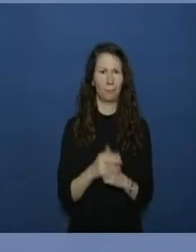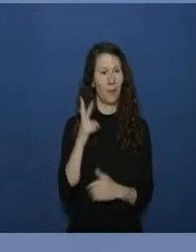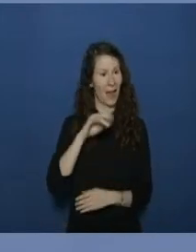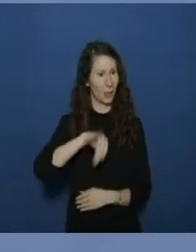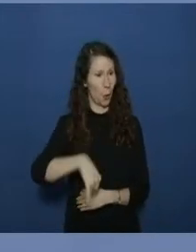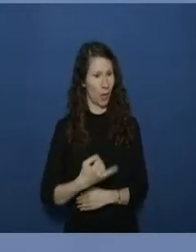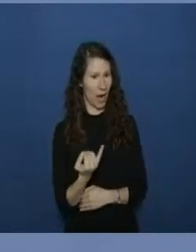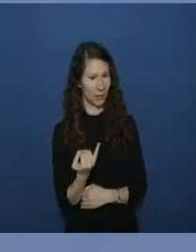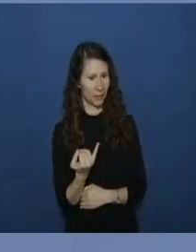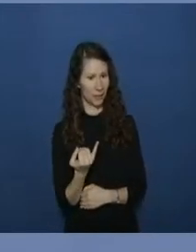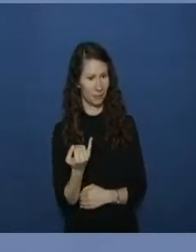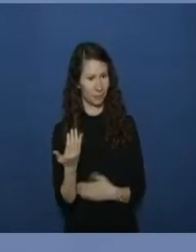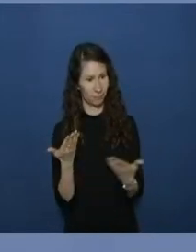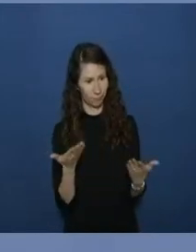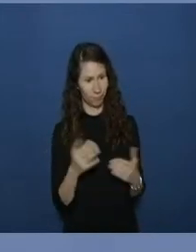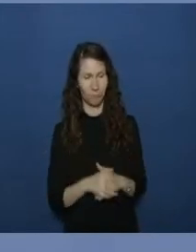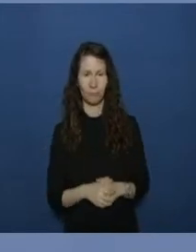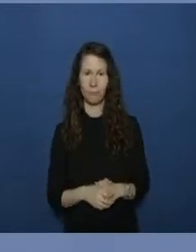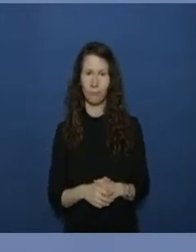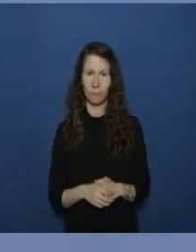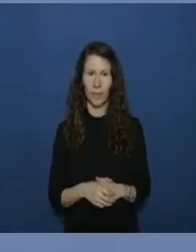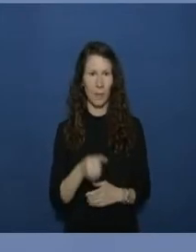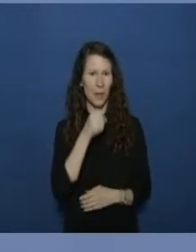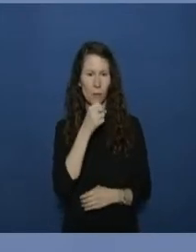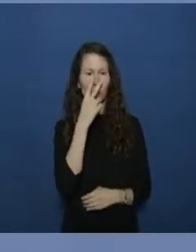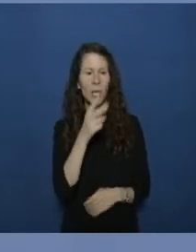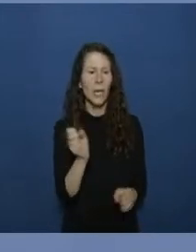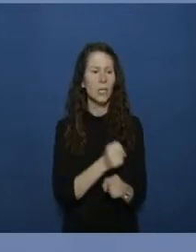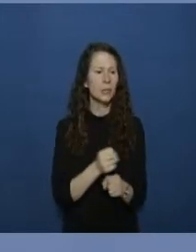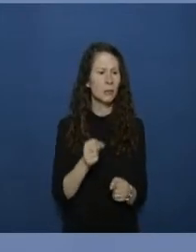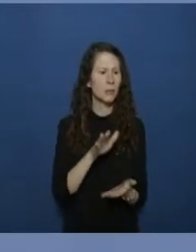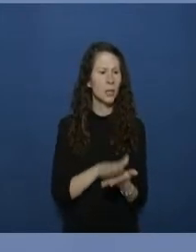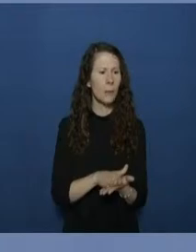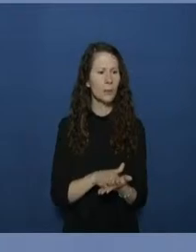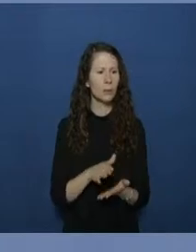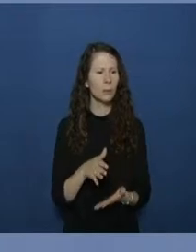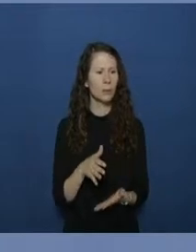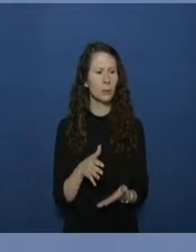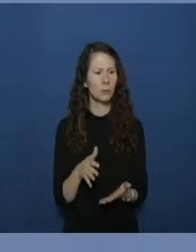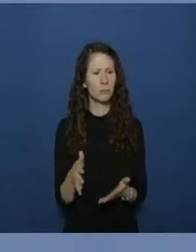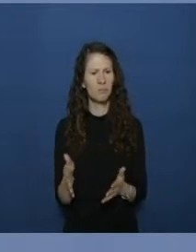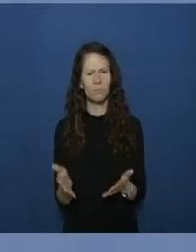Jordans. Ich kann das Mikro leider nicht sehen. Achso.